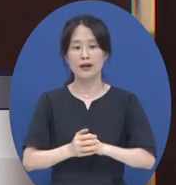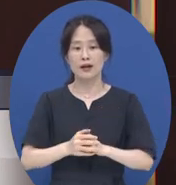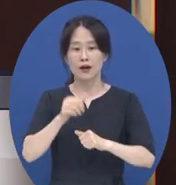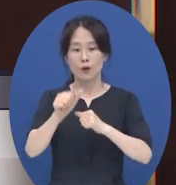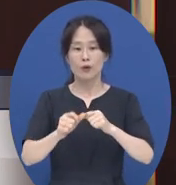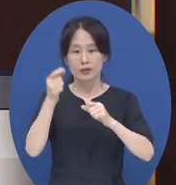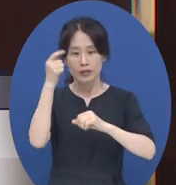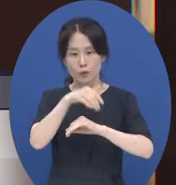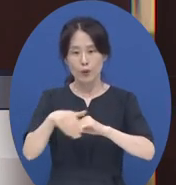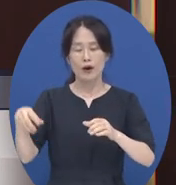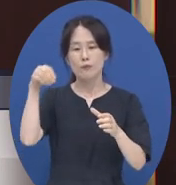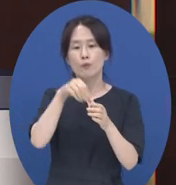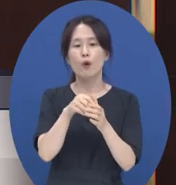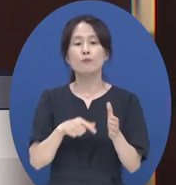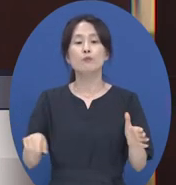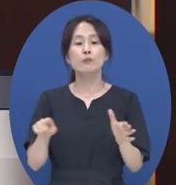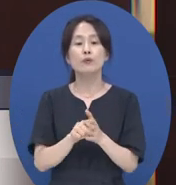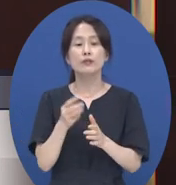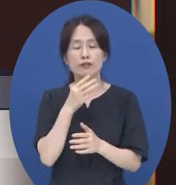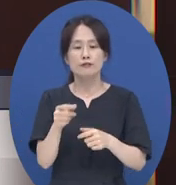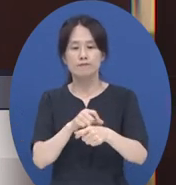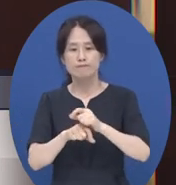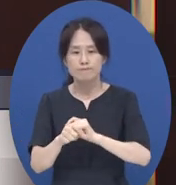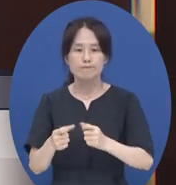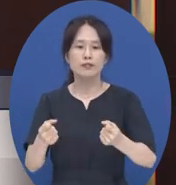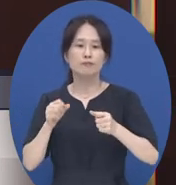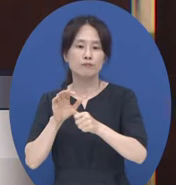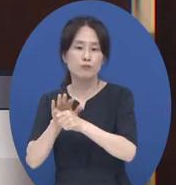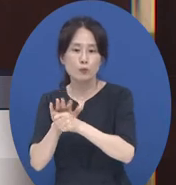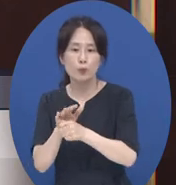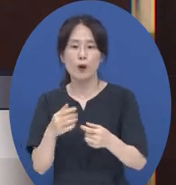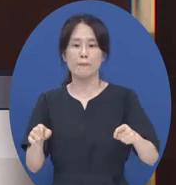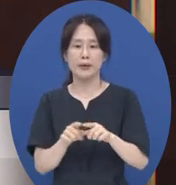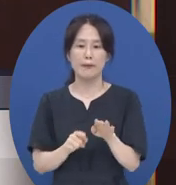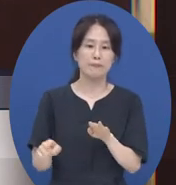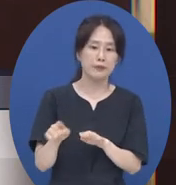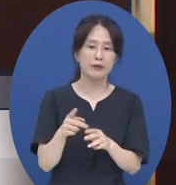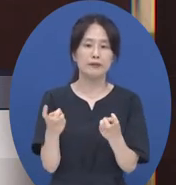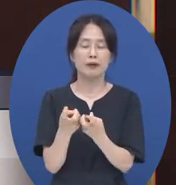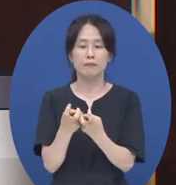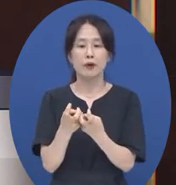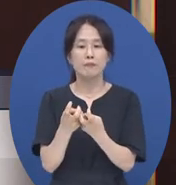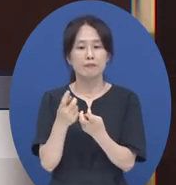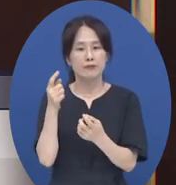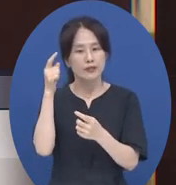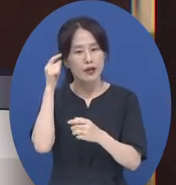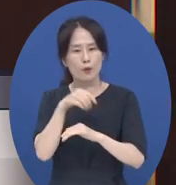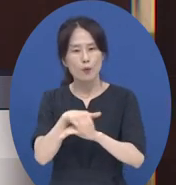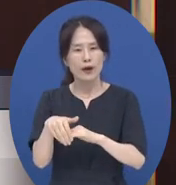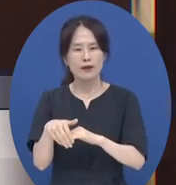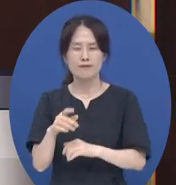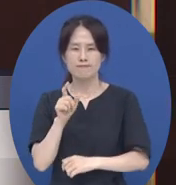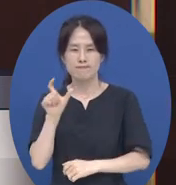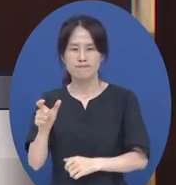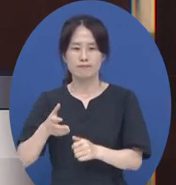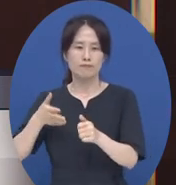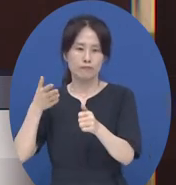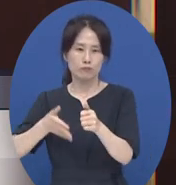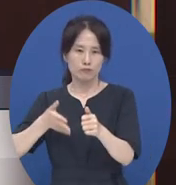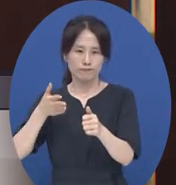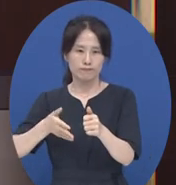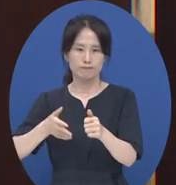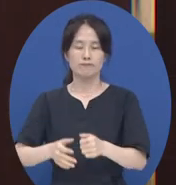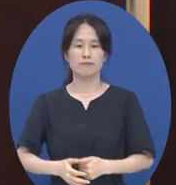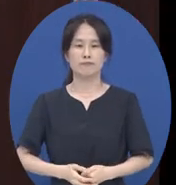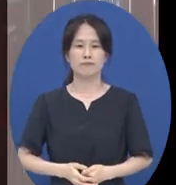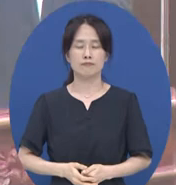계획에 반영될 수 있도록 경기도의 적극적인 협력과 함께 선제적인 방안을 모색해 줄 것을